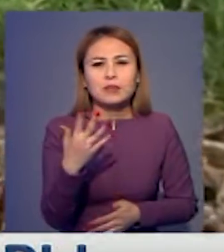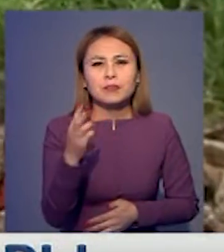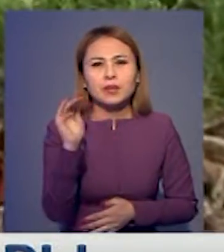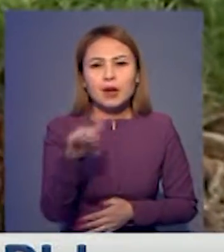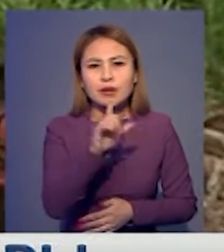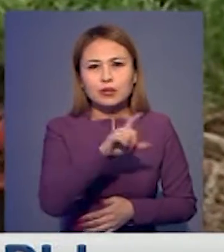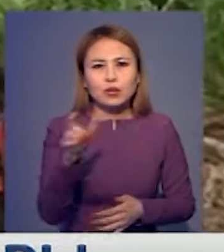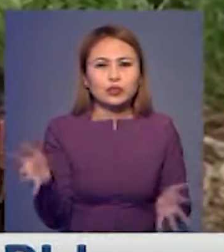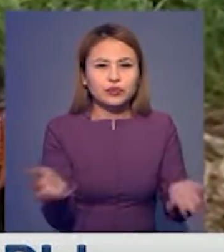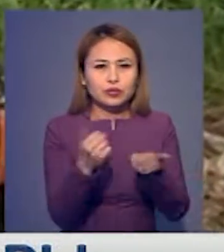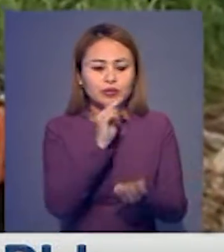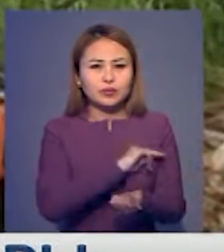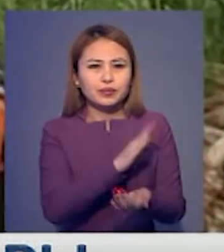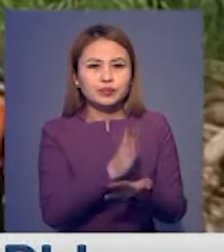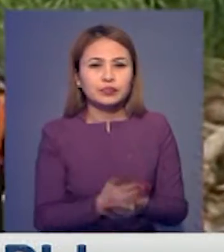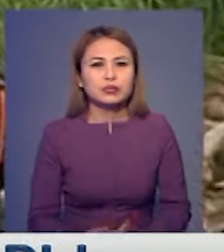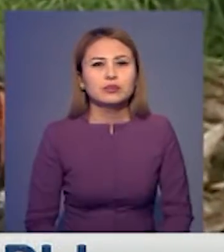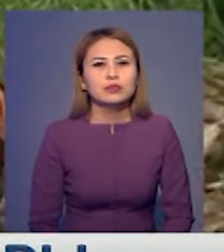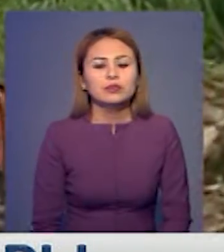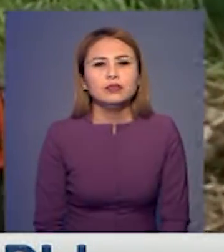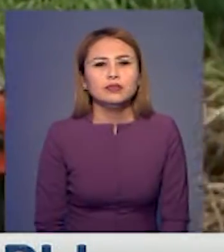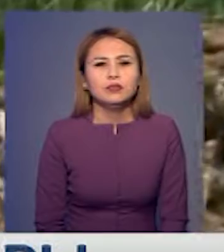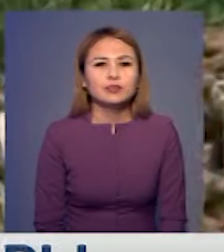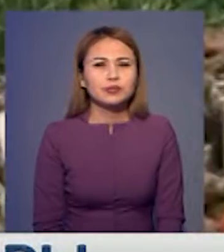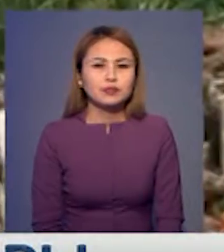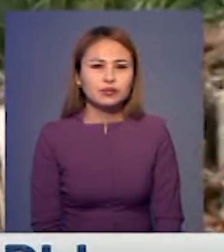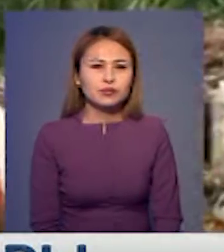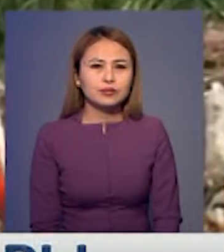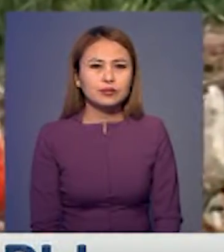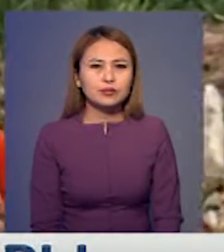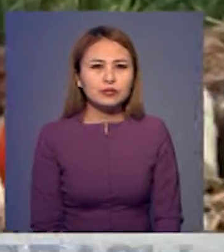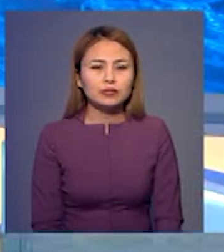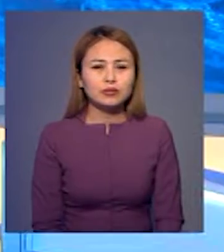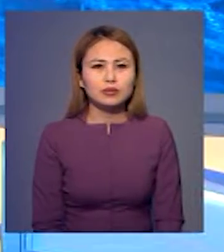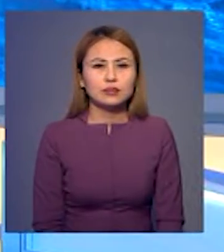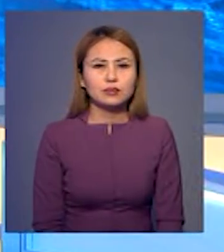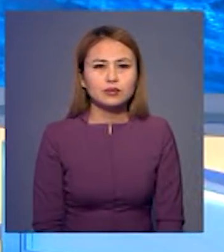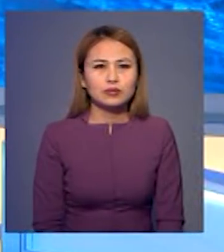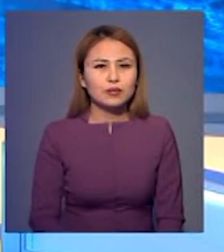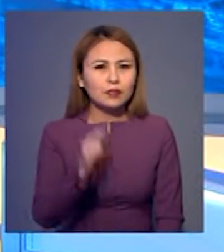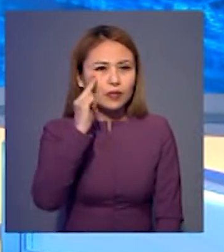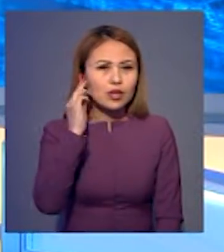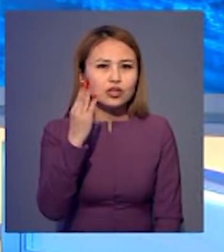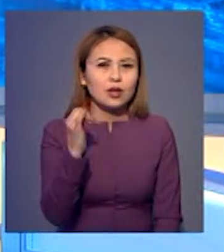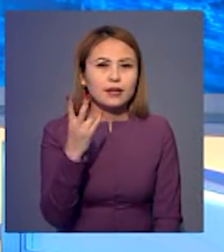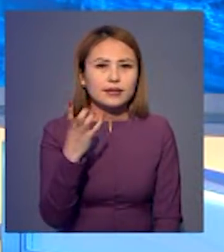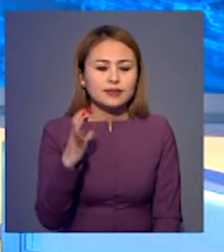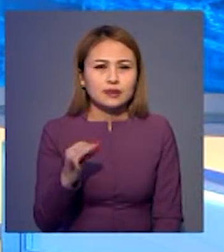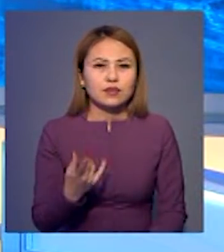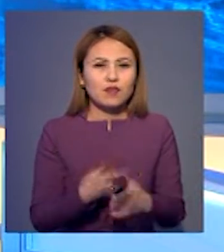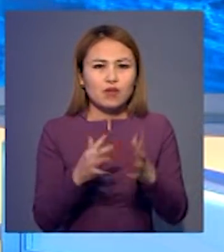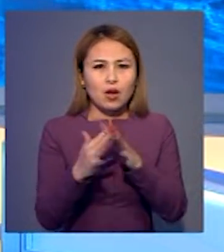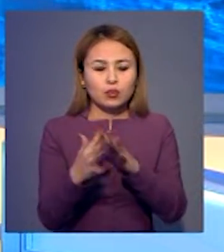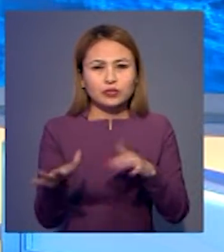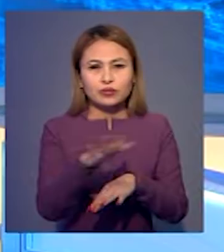1500-нан астам құтқарушылар жұмыс істеп жатыр. Қытайдың Шанси